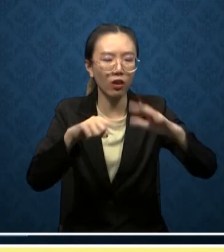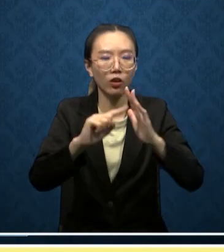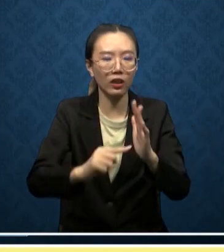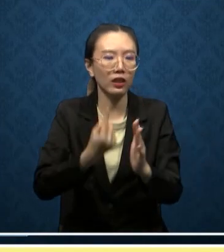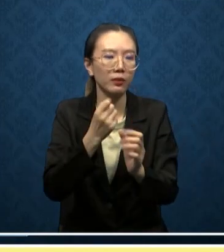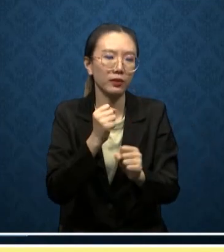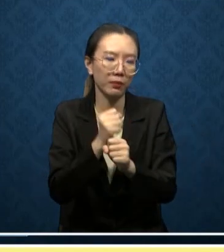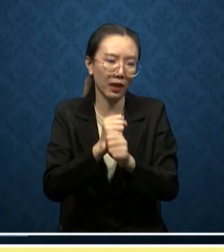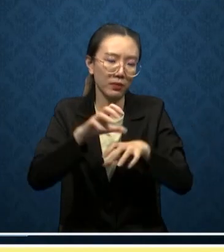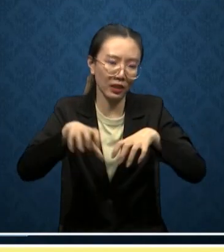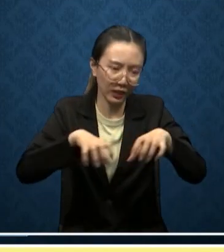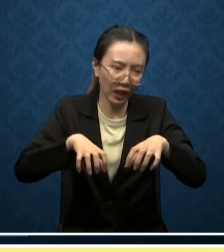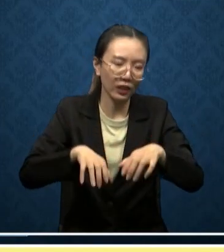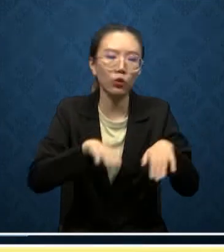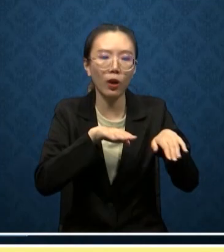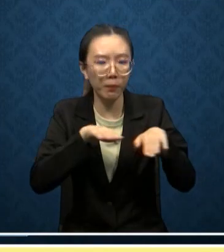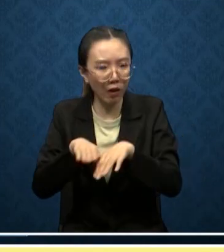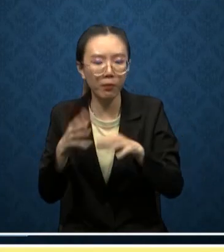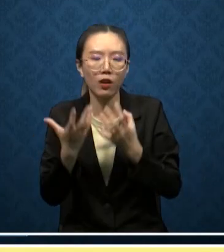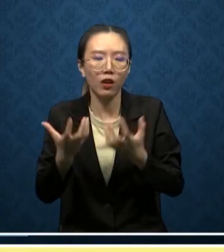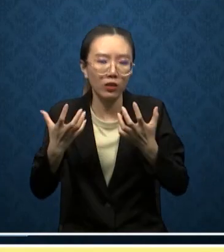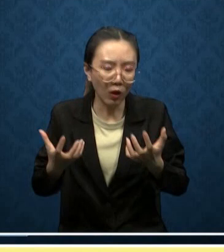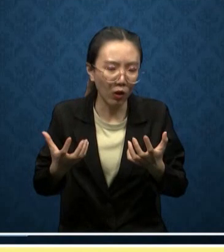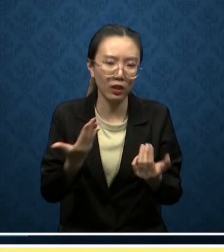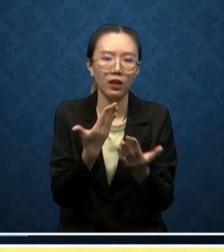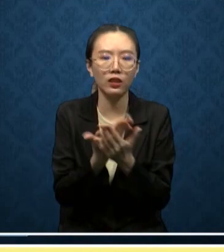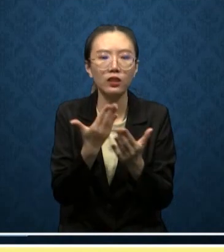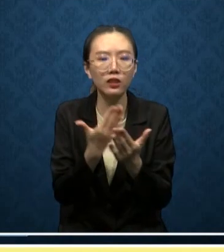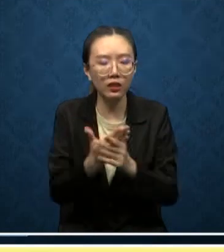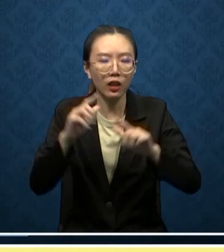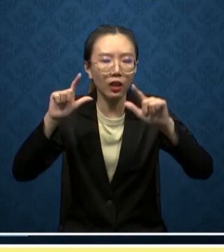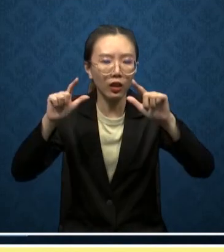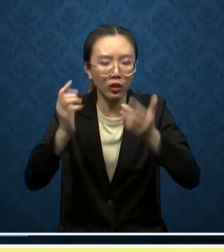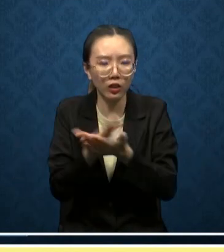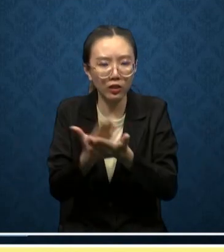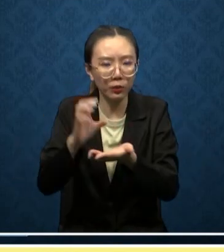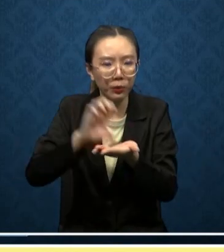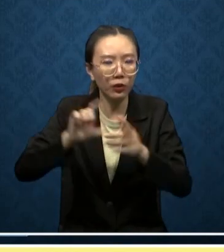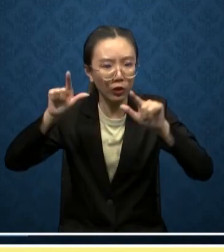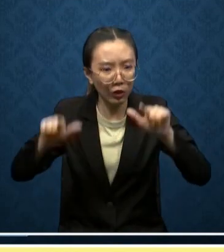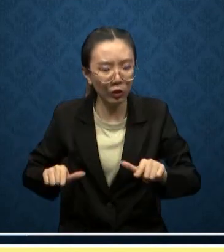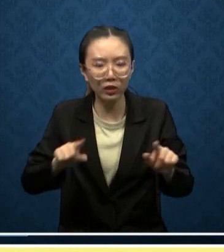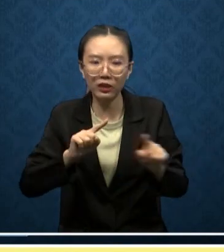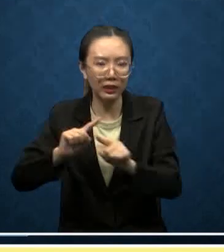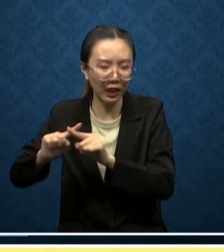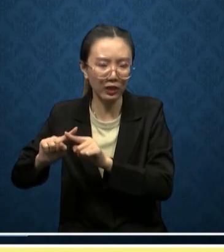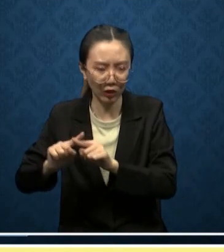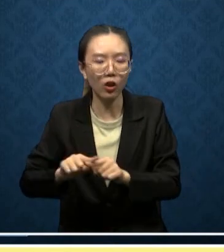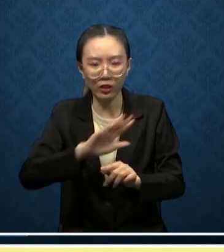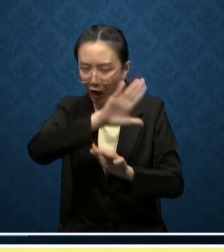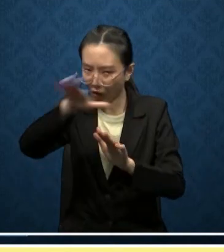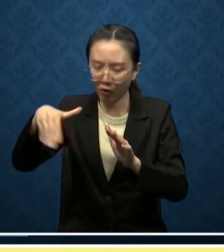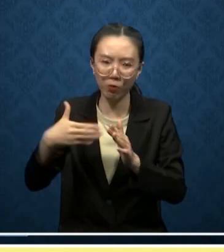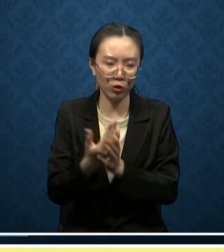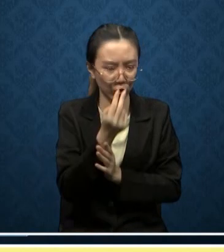ดำเนินการการเตรียมการการบริหารสินค้าการลดต้นทุนการผลิตการรักษาหรือเพิ่มคุณภาพมาตรฐานซึก็ต้องดูองค์รวมทั้งหมดแต่